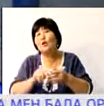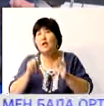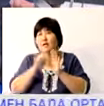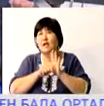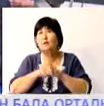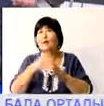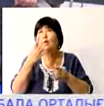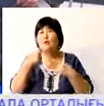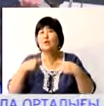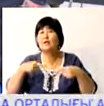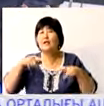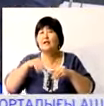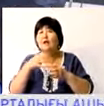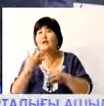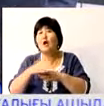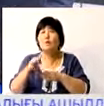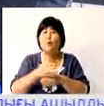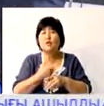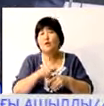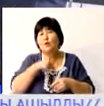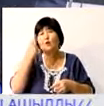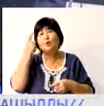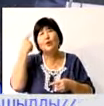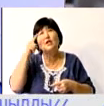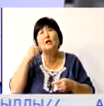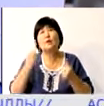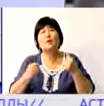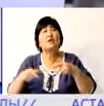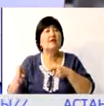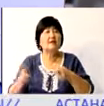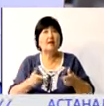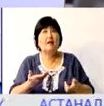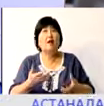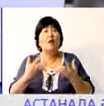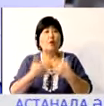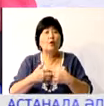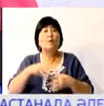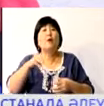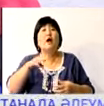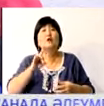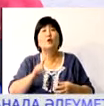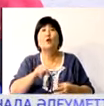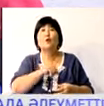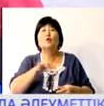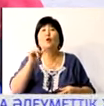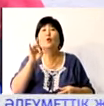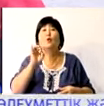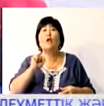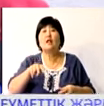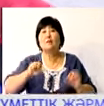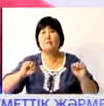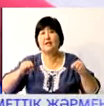келе 4-1-де техниканың бөлшектерінен өзінің ойындағы көлікті дайындапты. Құрылымы, моторы, өзінің Урал мотоциклдің